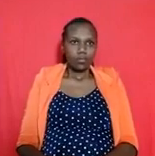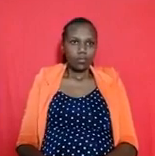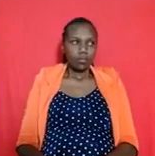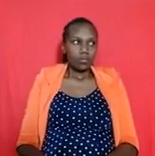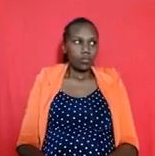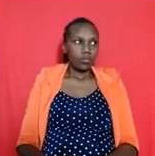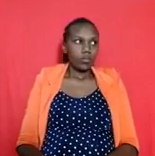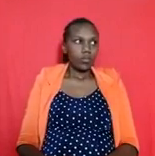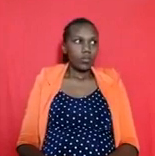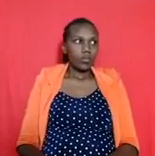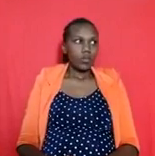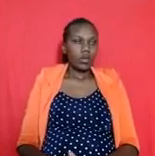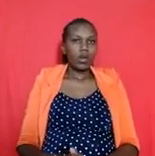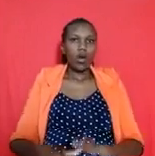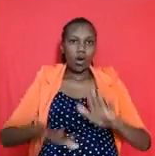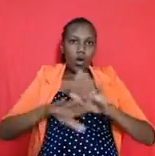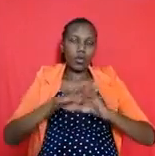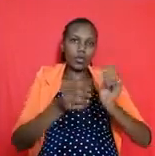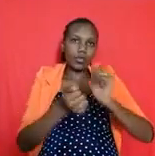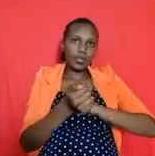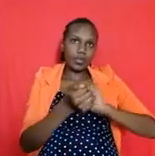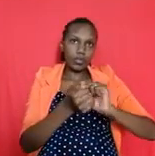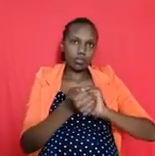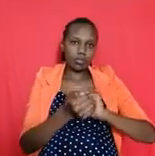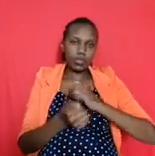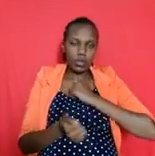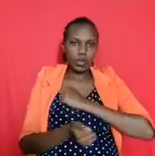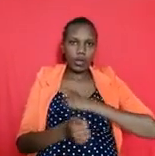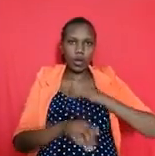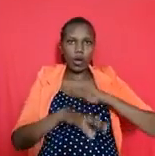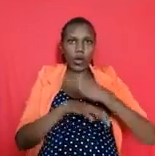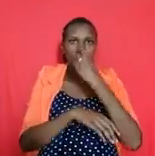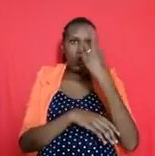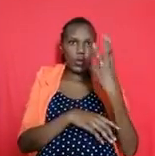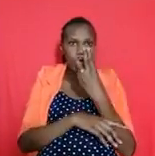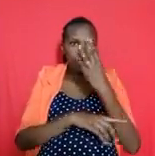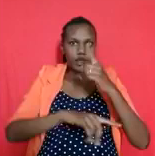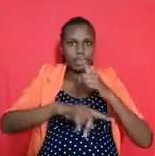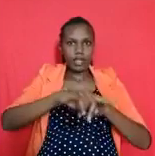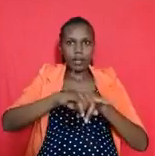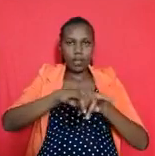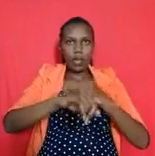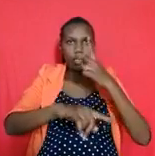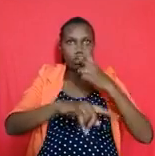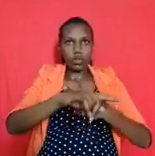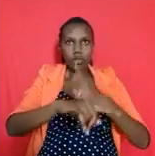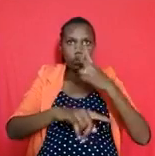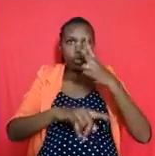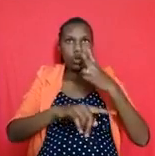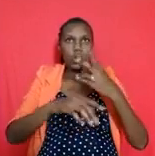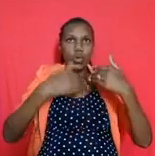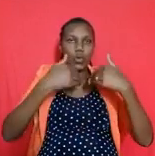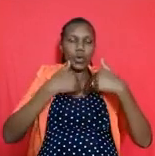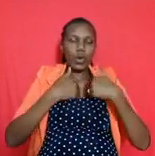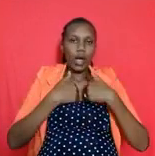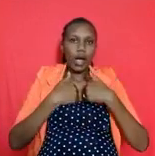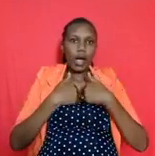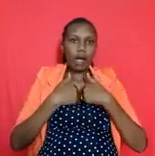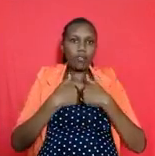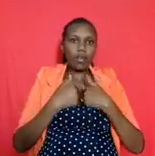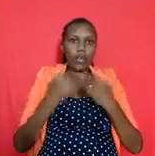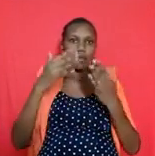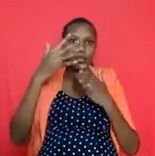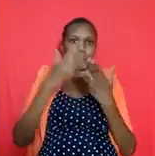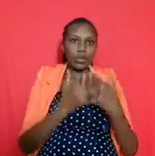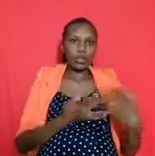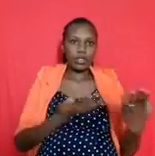Mũthenya wa Jumatano kuma thaa mũgwanja nginya thaa inyanya nĩ tũkoragwo na midweek service